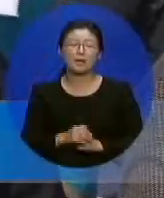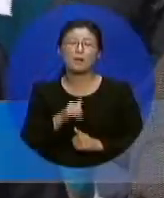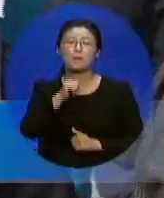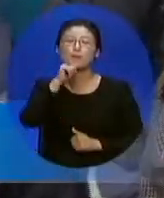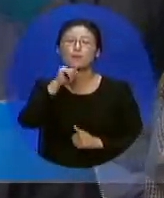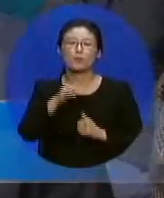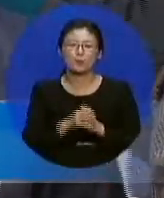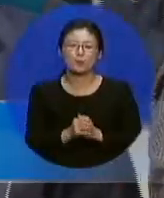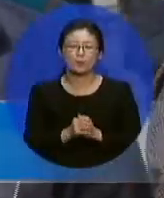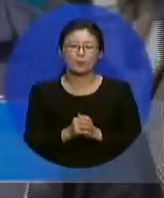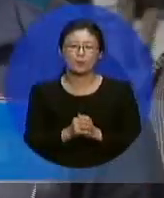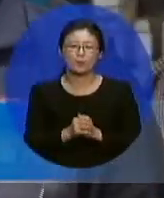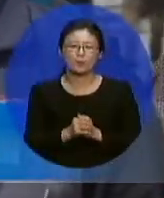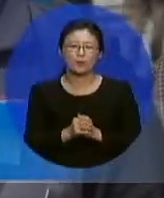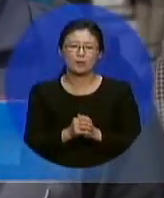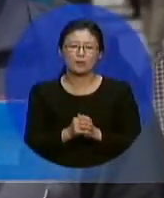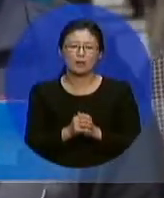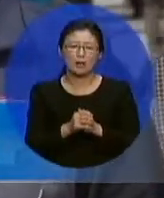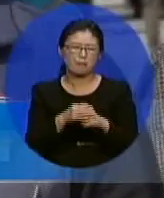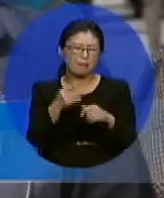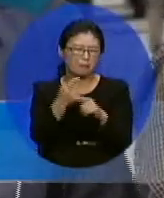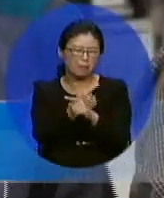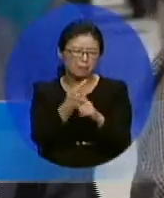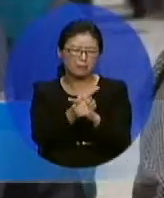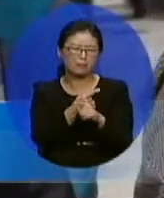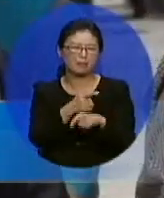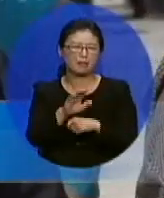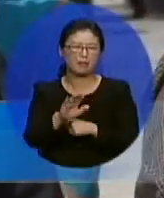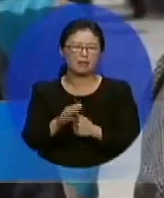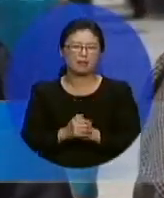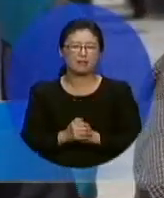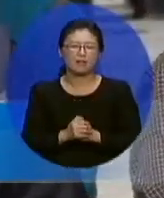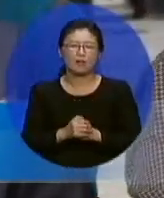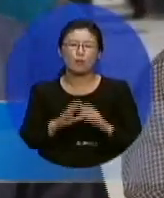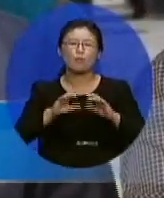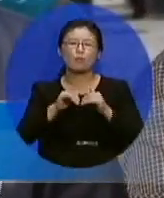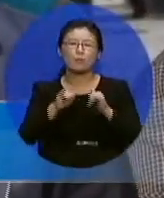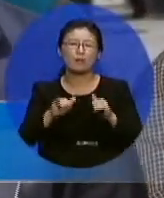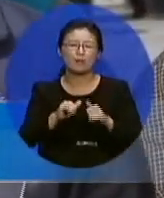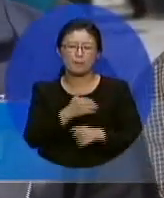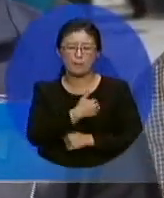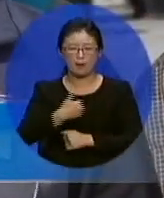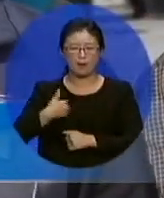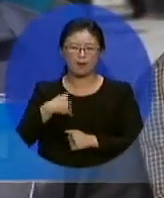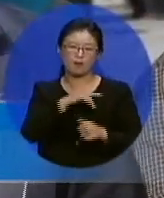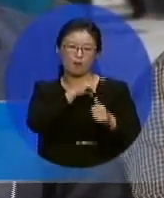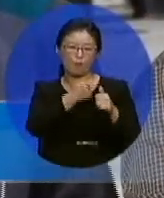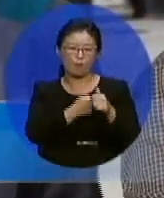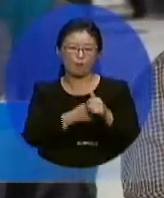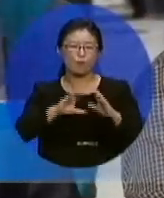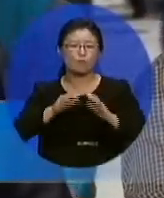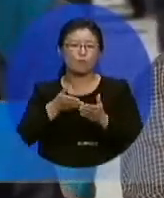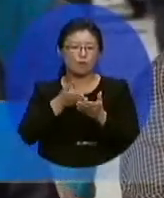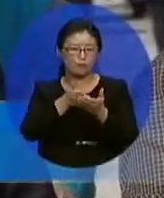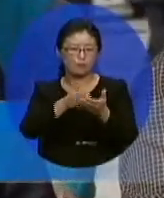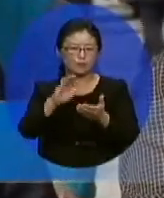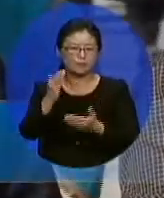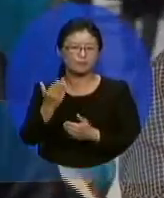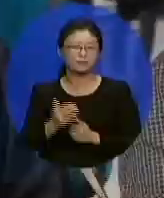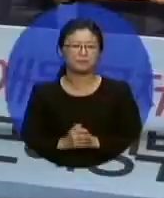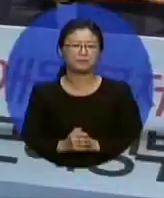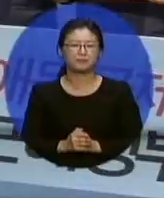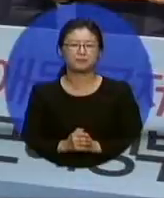빈곤은 시의적으로 치유해주는 것이 아니라 국민의 당당한 권리로서 국가에 요구해야 되는